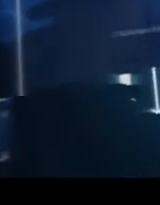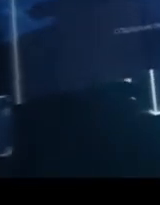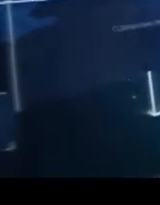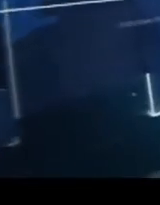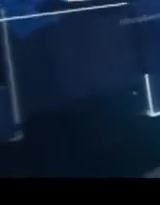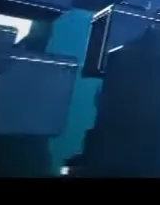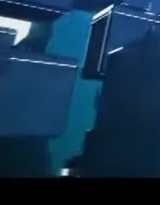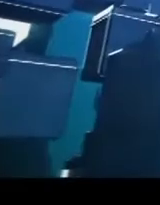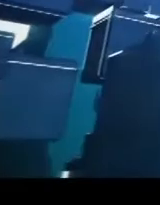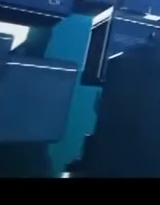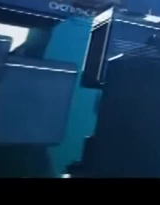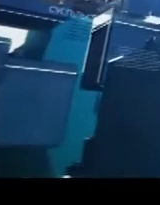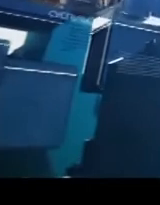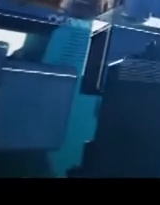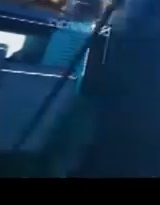Музика